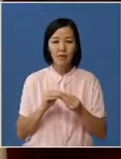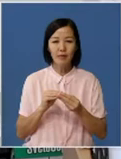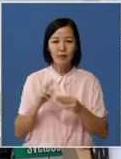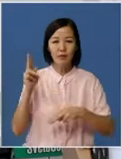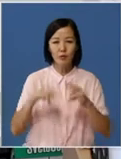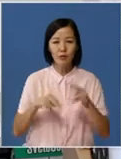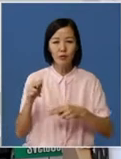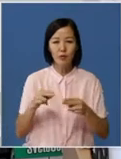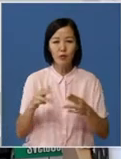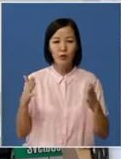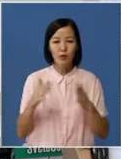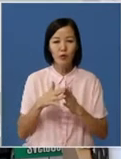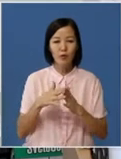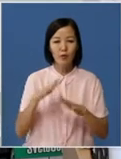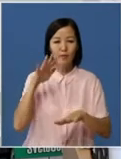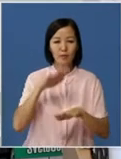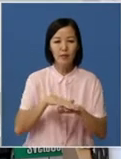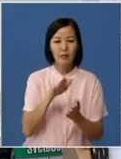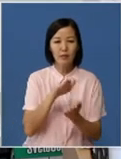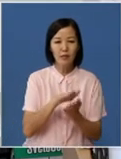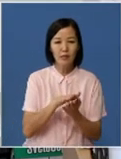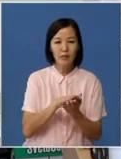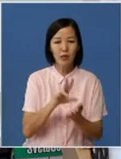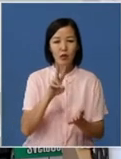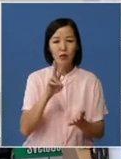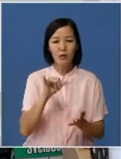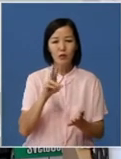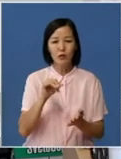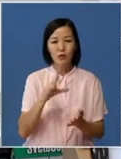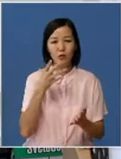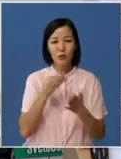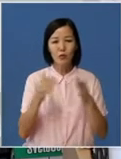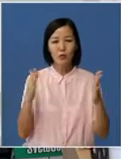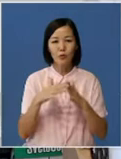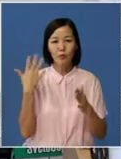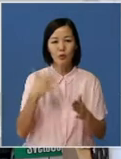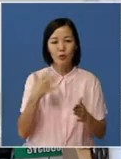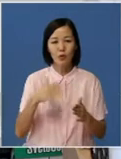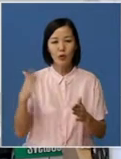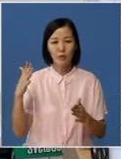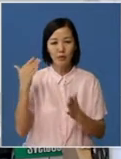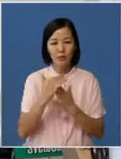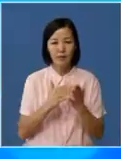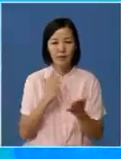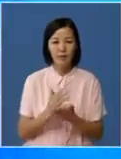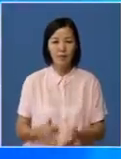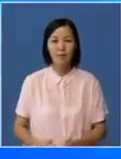құрылыс жинақ банкінде нұрлы жер, өз үйім және ерудері деген бағдарламаларымыз бар.